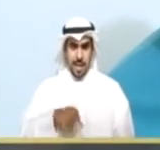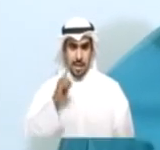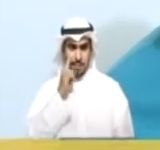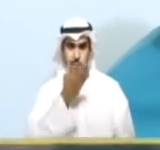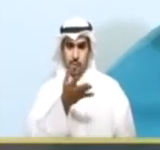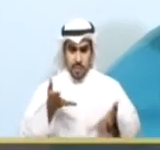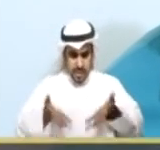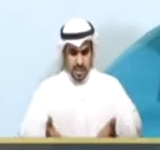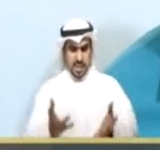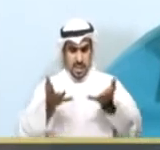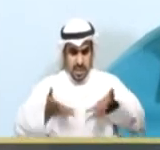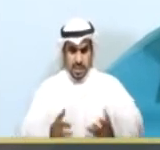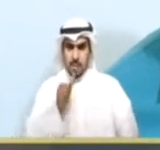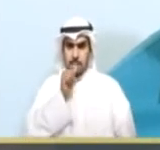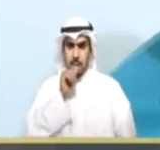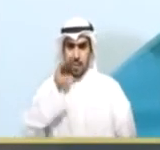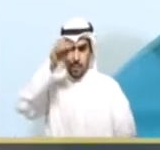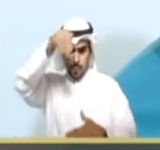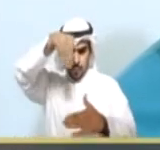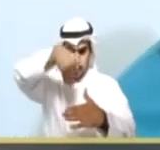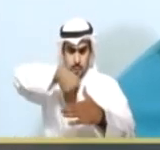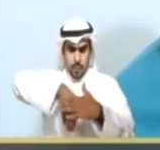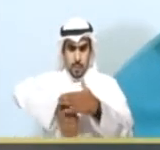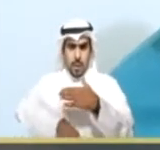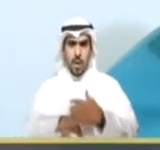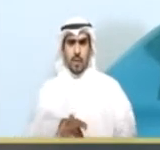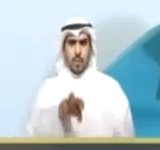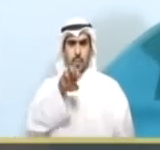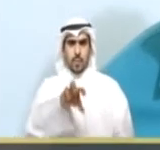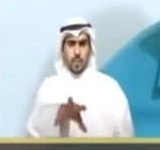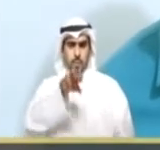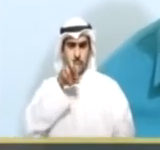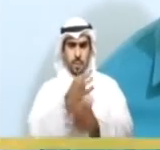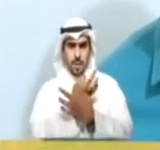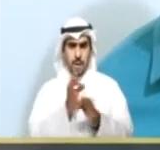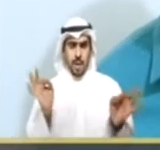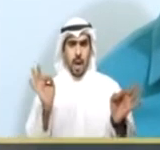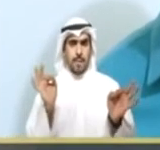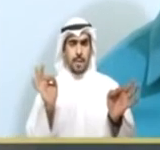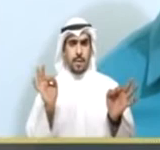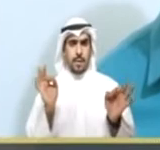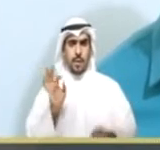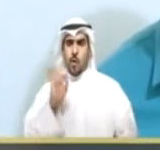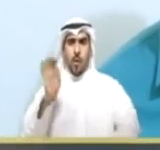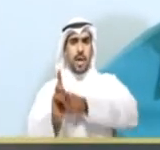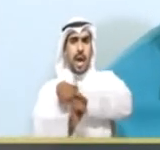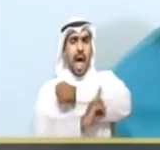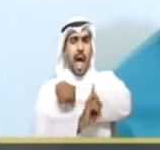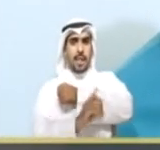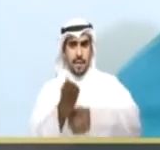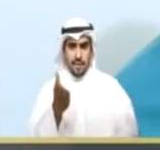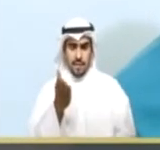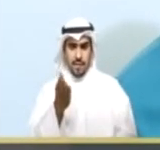للمياه مع ملحقاتها وبناء غرفة لمحطة الضخ الكائن في منطقة عسر، وتم ربط خط